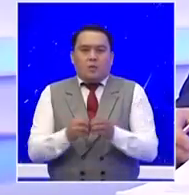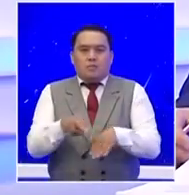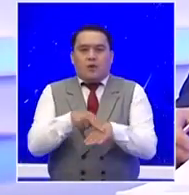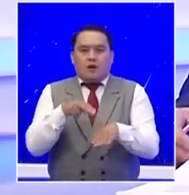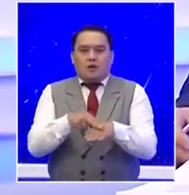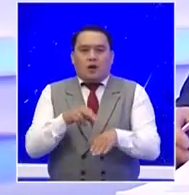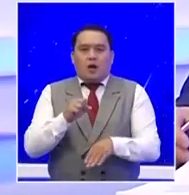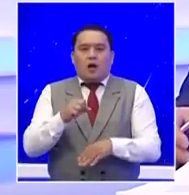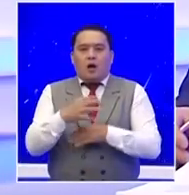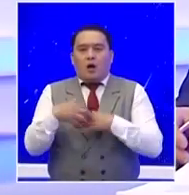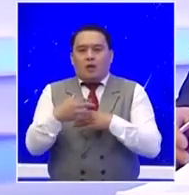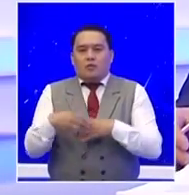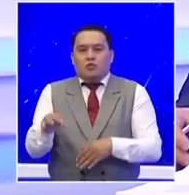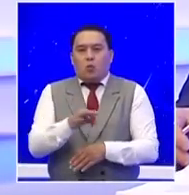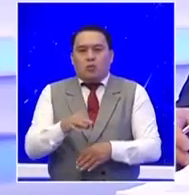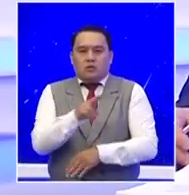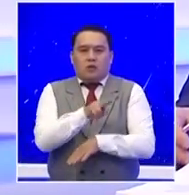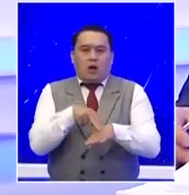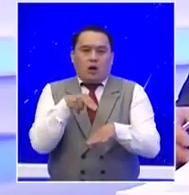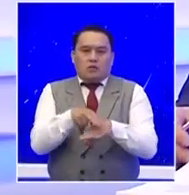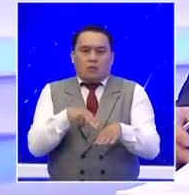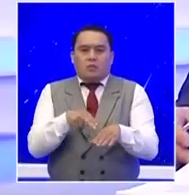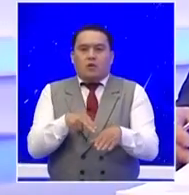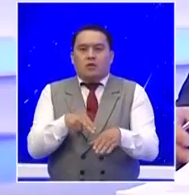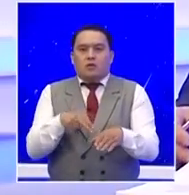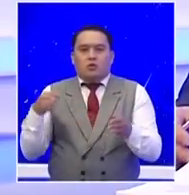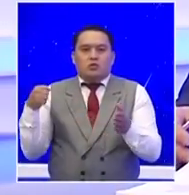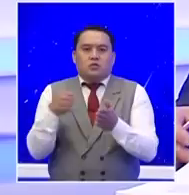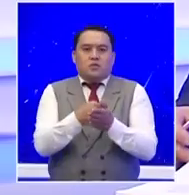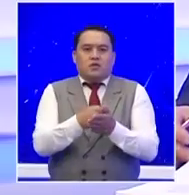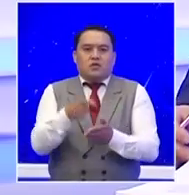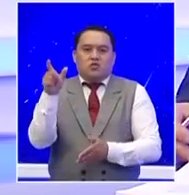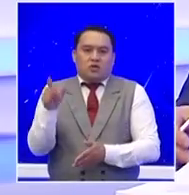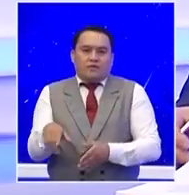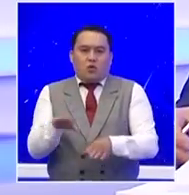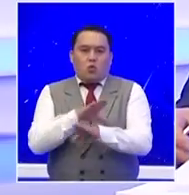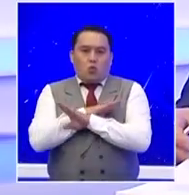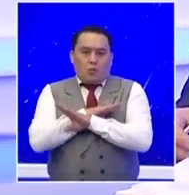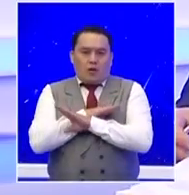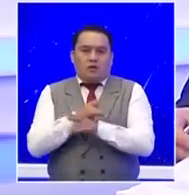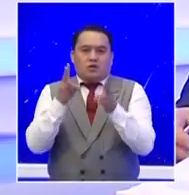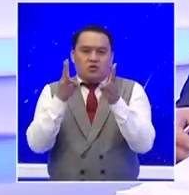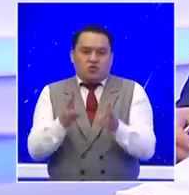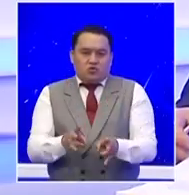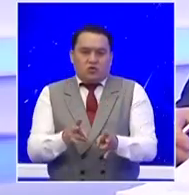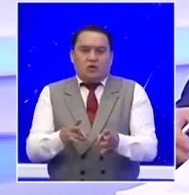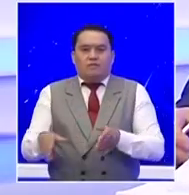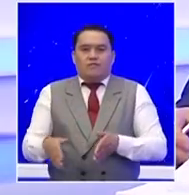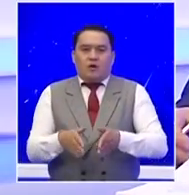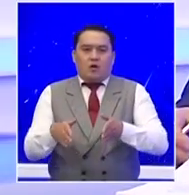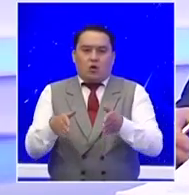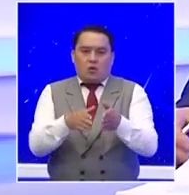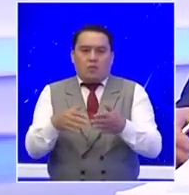полицейского в Акмолинской области. Начальник линейного отдела полиции насмерть сбил человека. Произошла трагедия на автобане